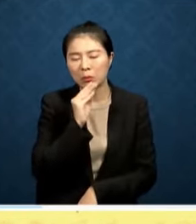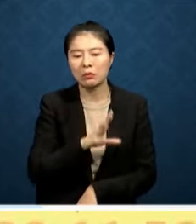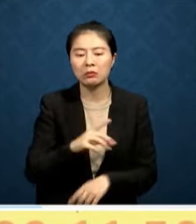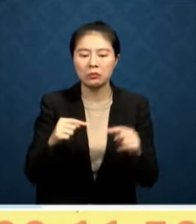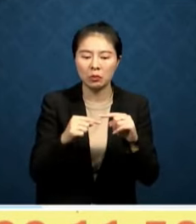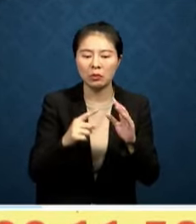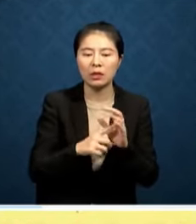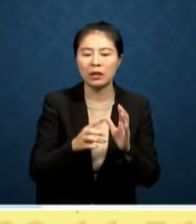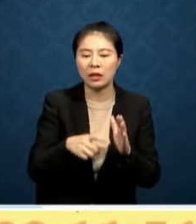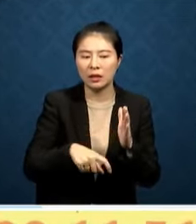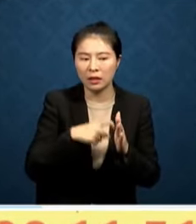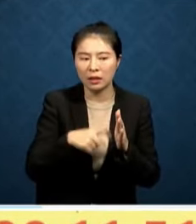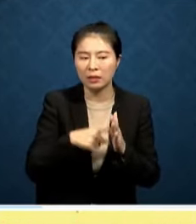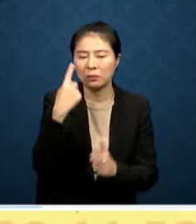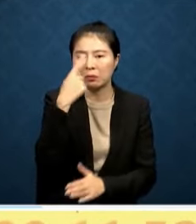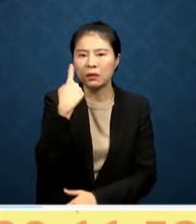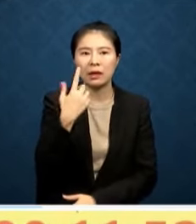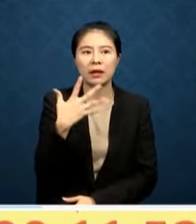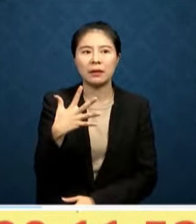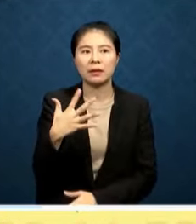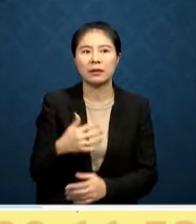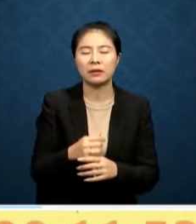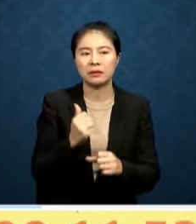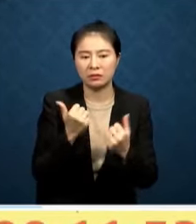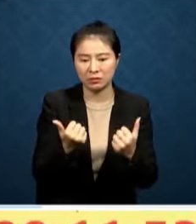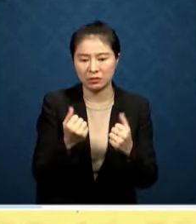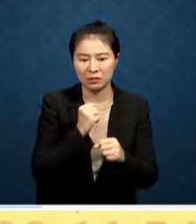นั้นๆเพราะเขาแจ้งมาแล้วนะครับว่าได้เกษีย